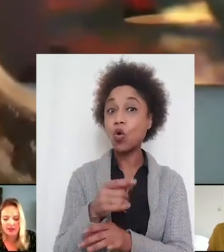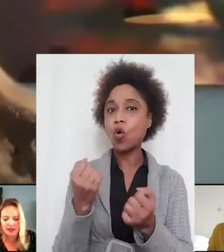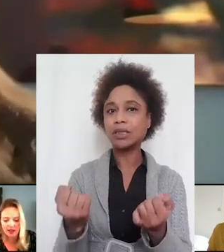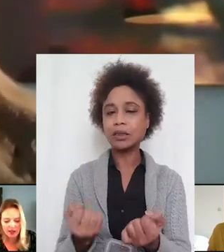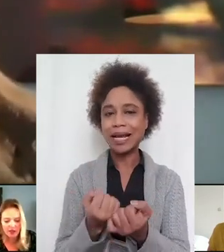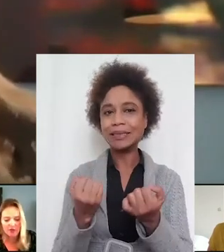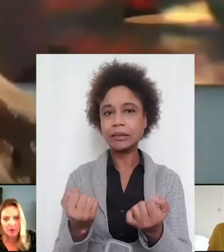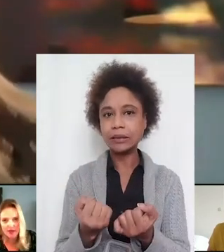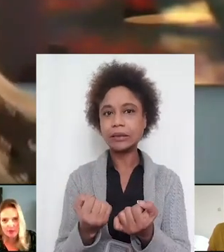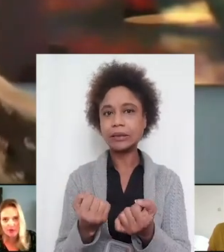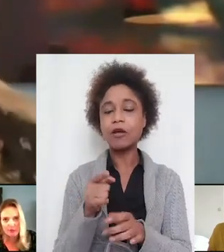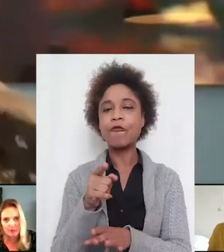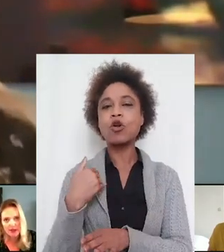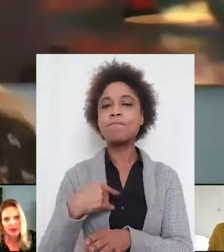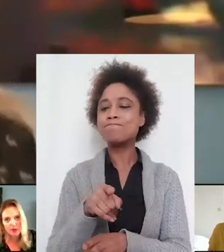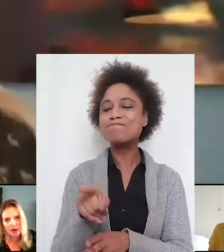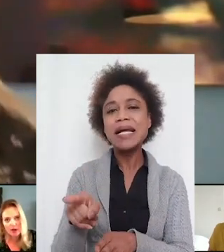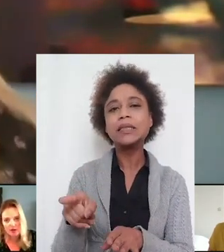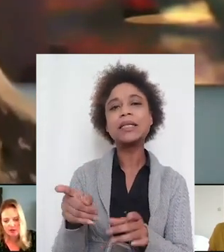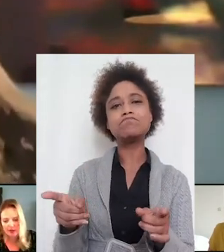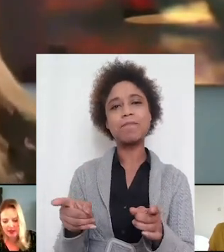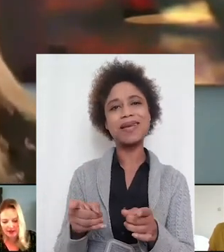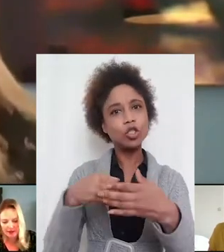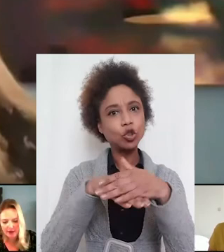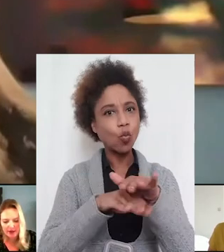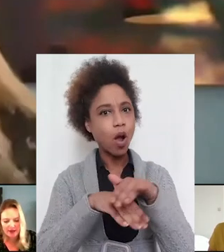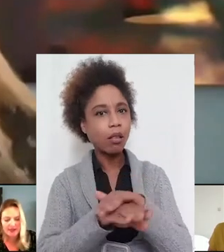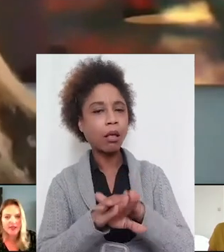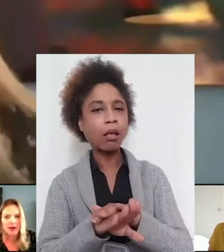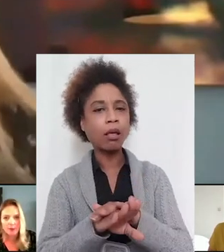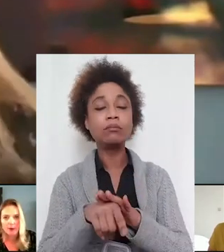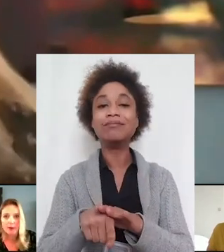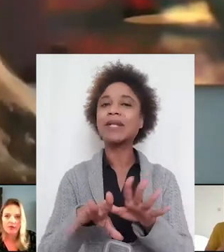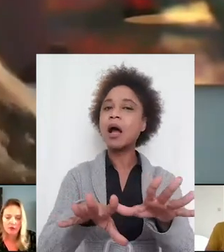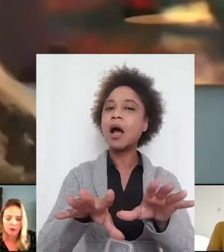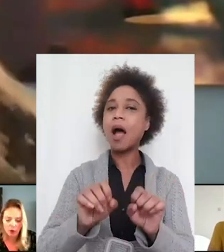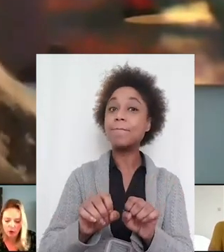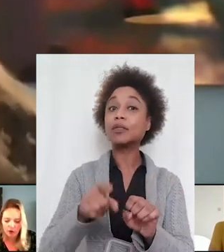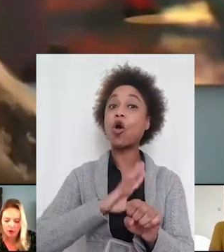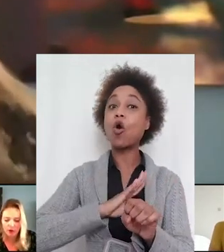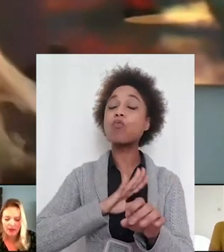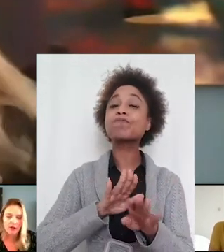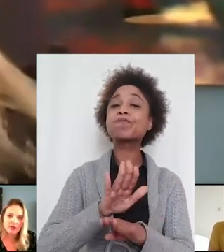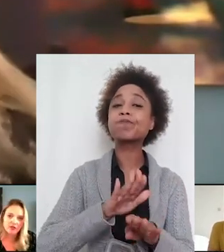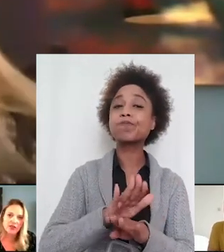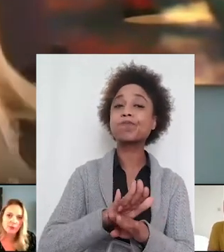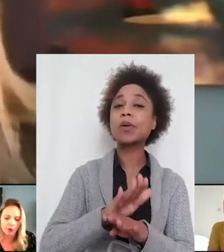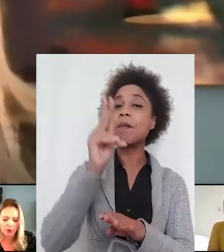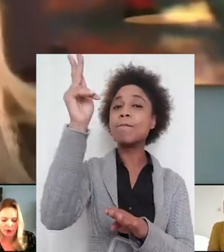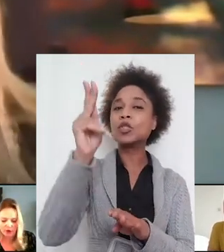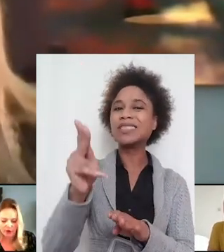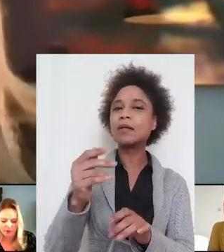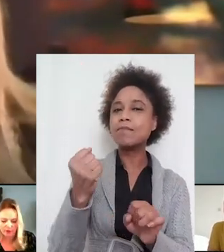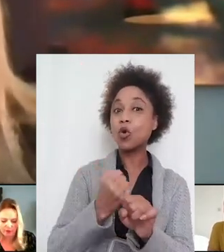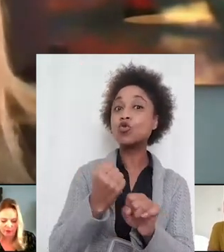organisatie voor mensen met een beperking toegankelijk te maken. Deze aanpak beïnvloedt ook het artistieke